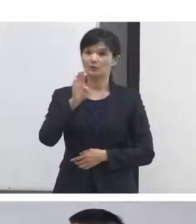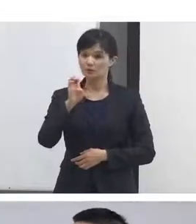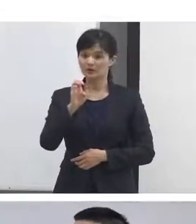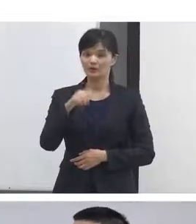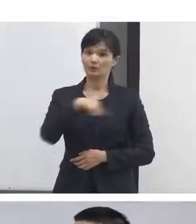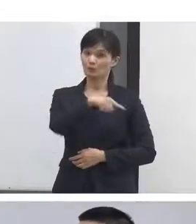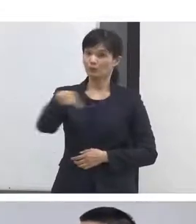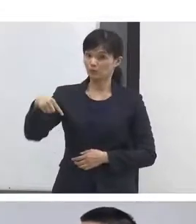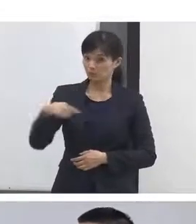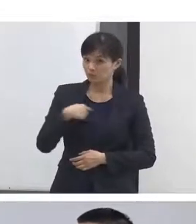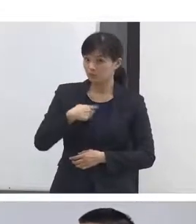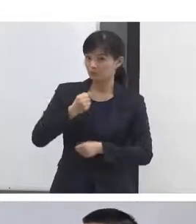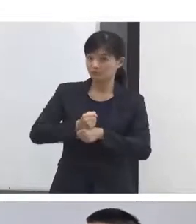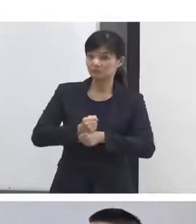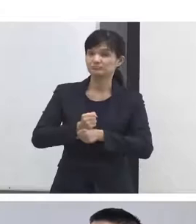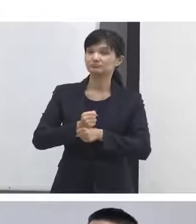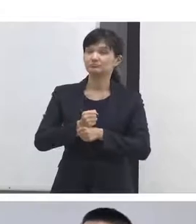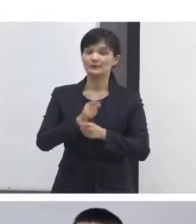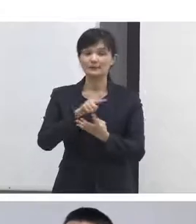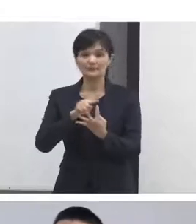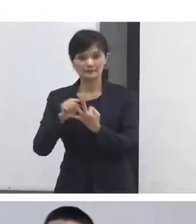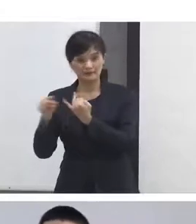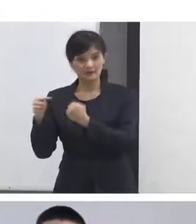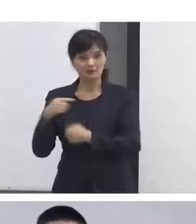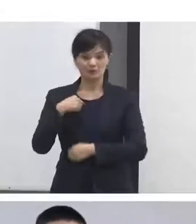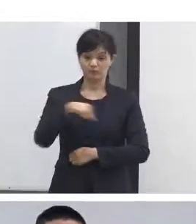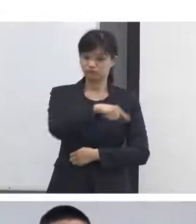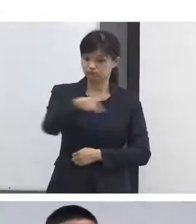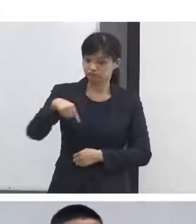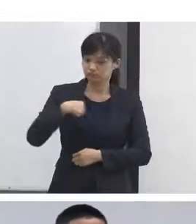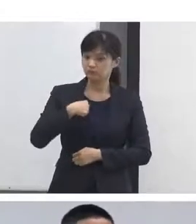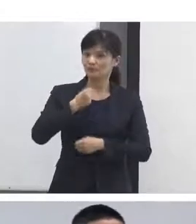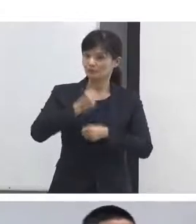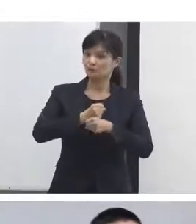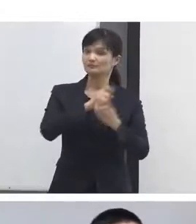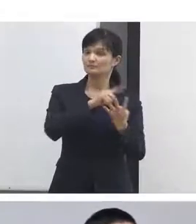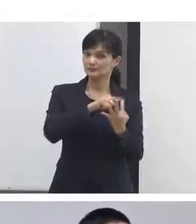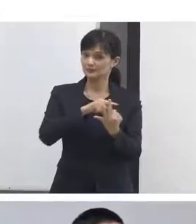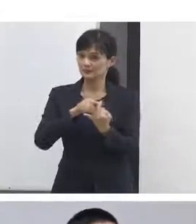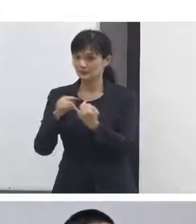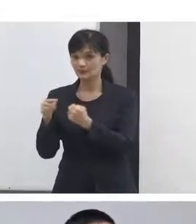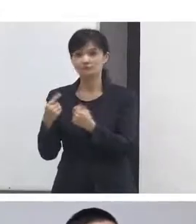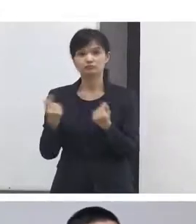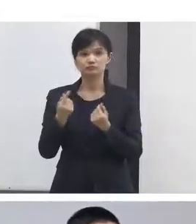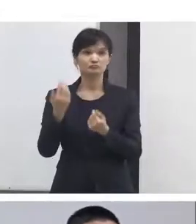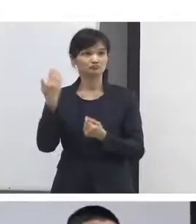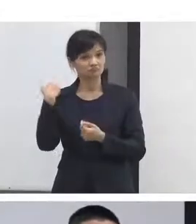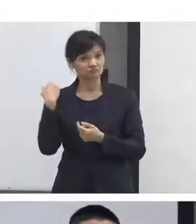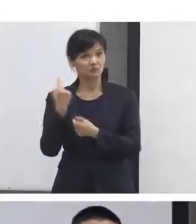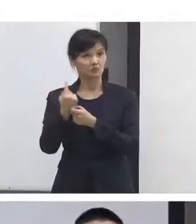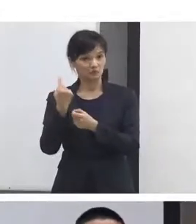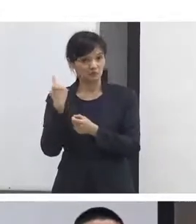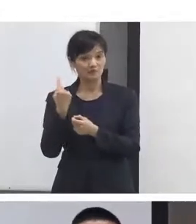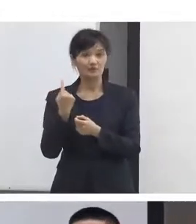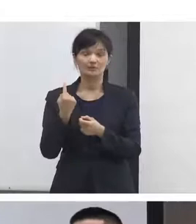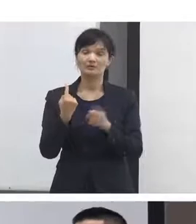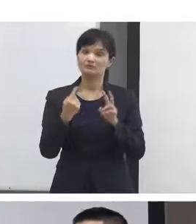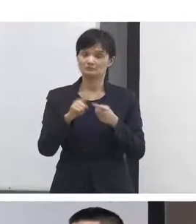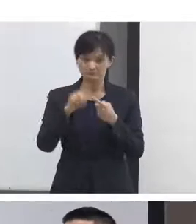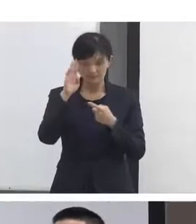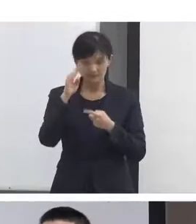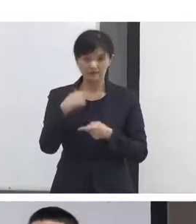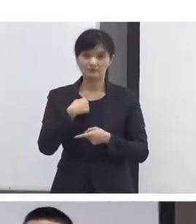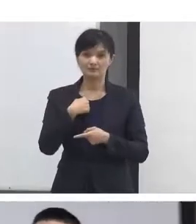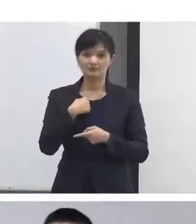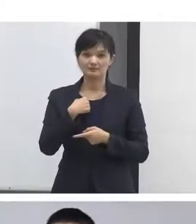我们做了什么 ？We did this. We did what? We in the summer of 2014 in Taiwan. 我们在对不起，因为